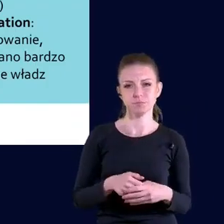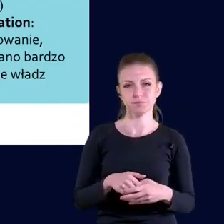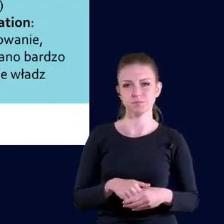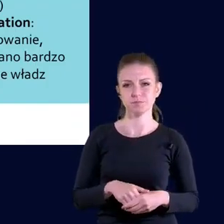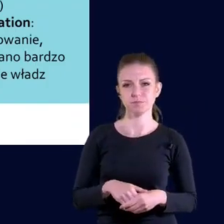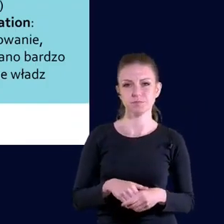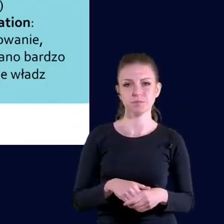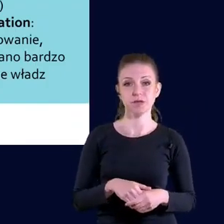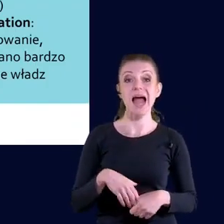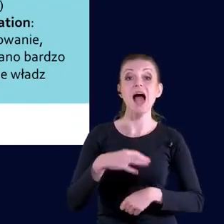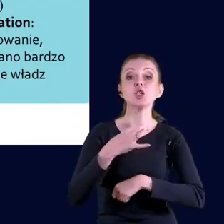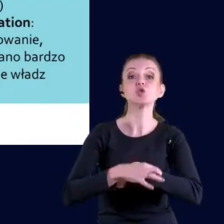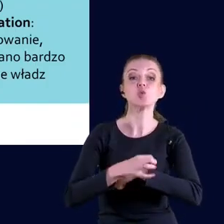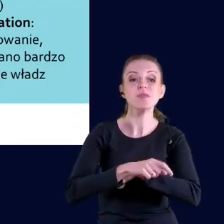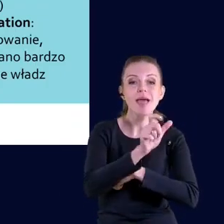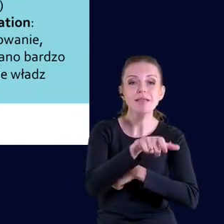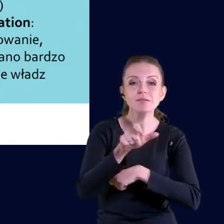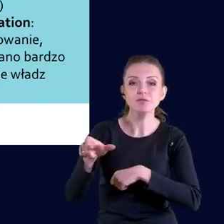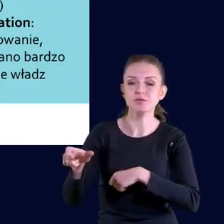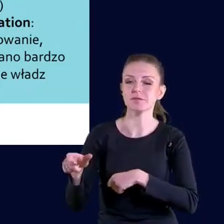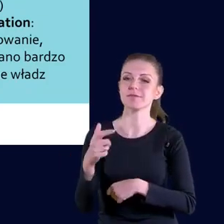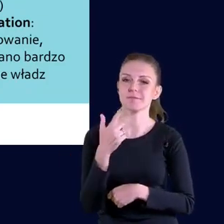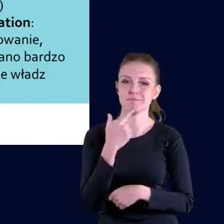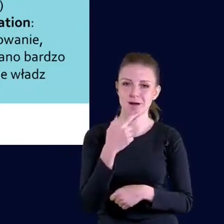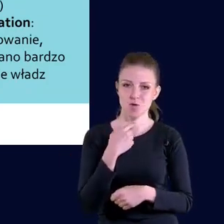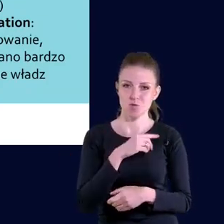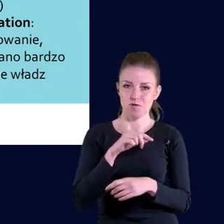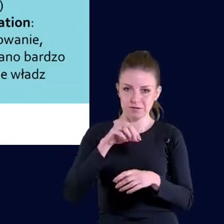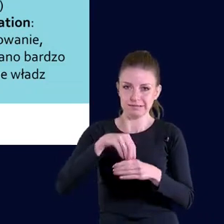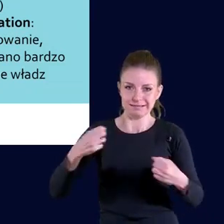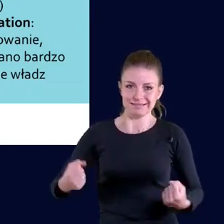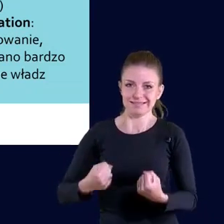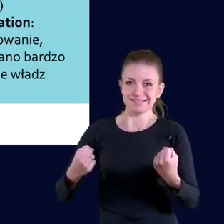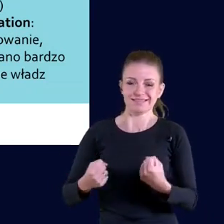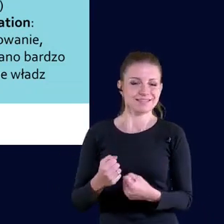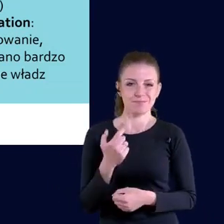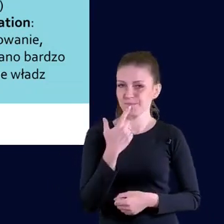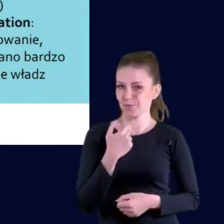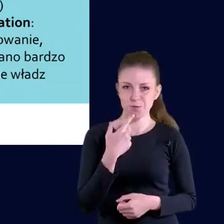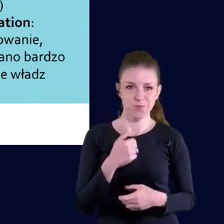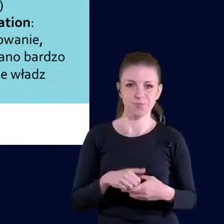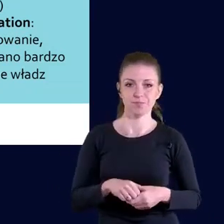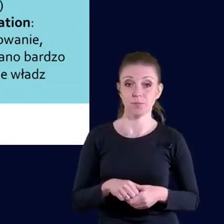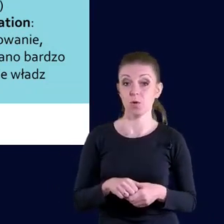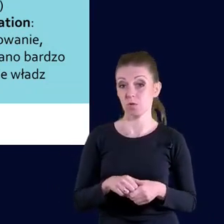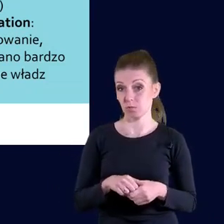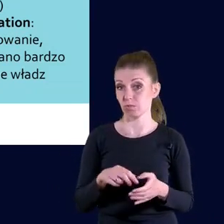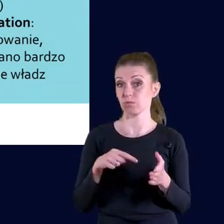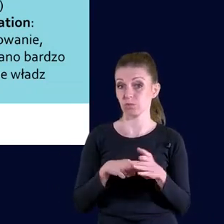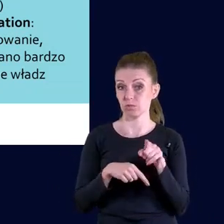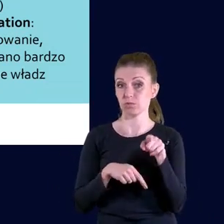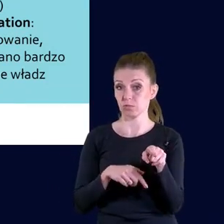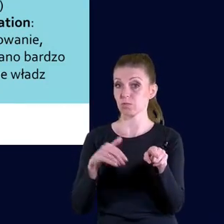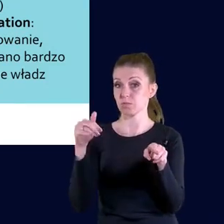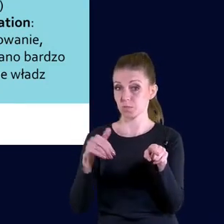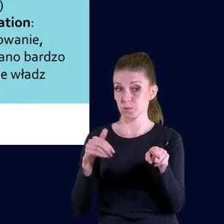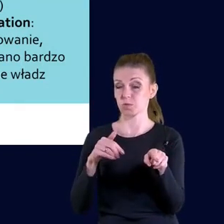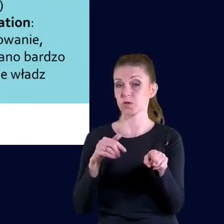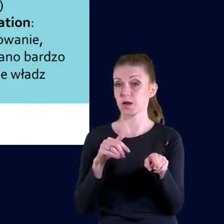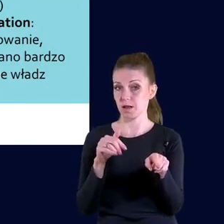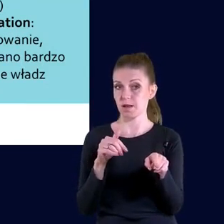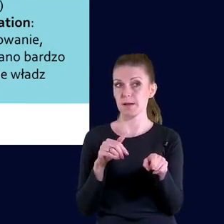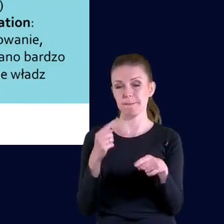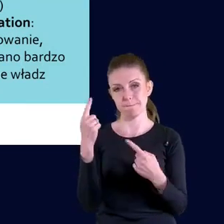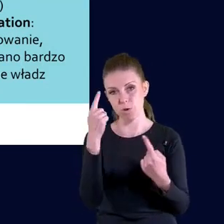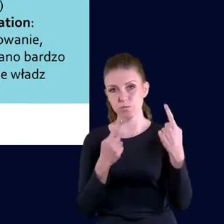Przepraszam studenci zna bo są bardzo niska zaangażowani i to chyba jest takie pole na którym postęp powinniśmy zastanowić